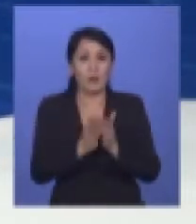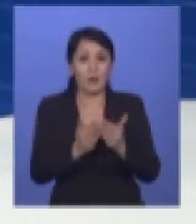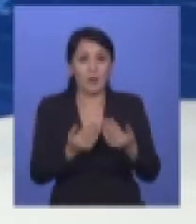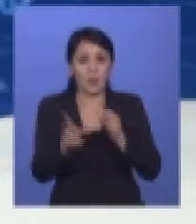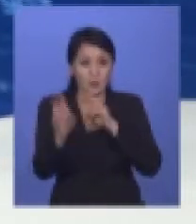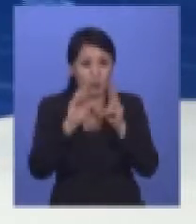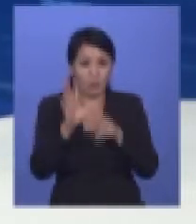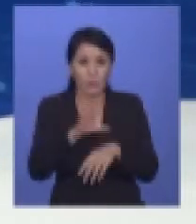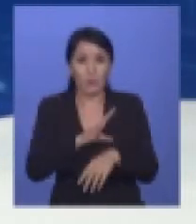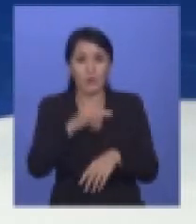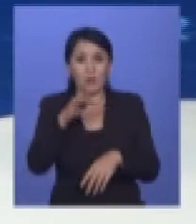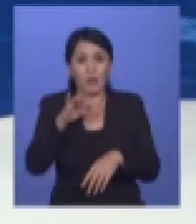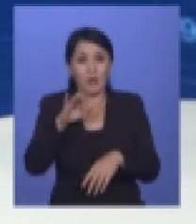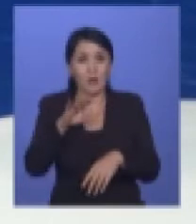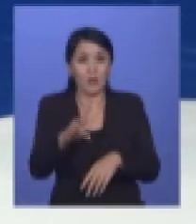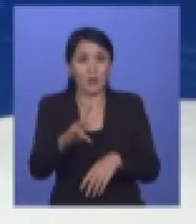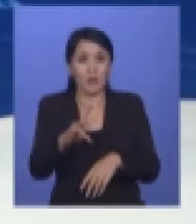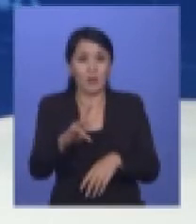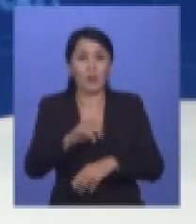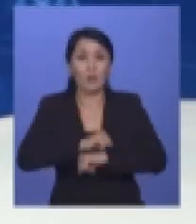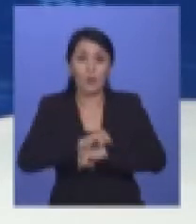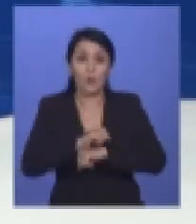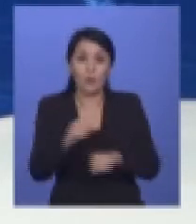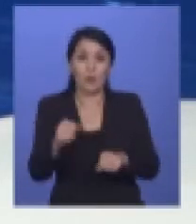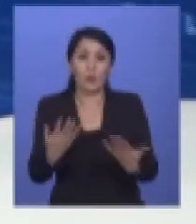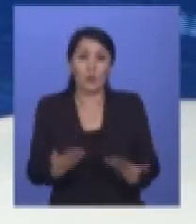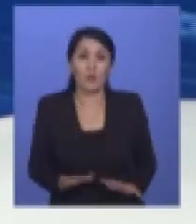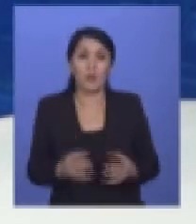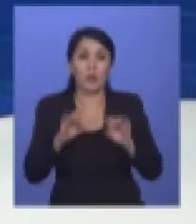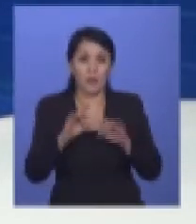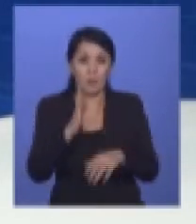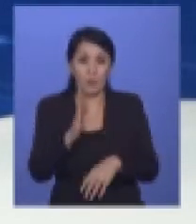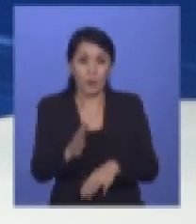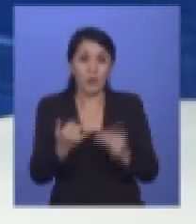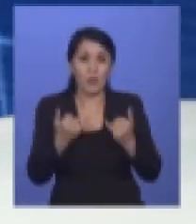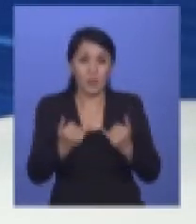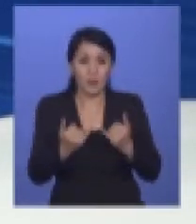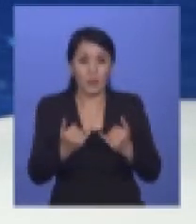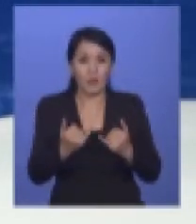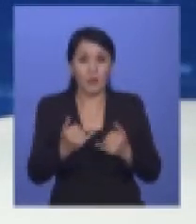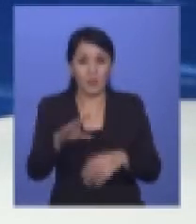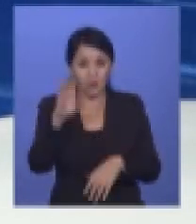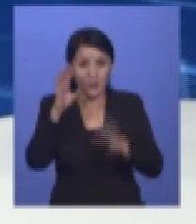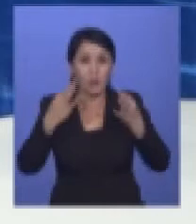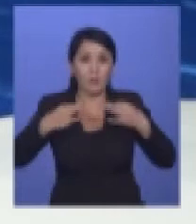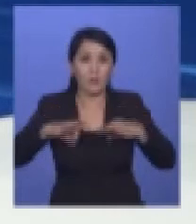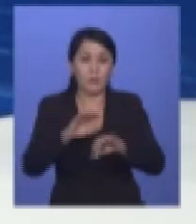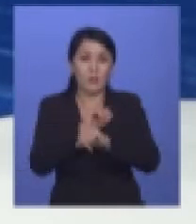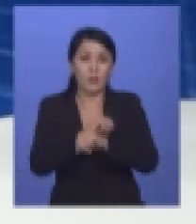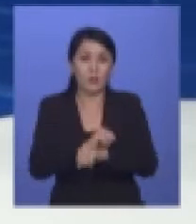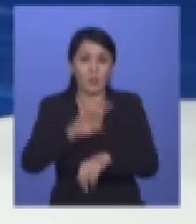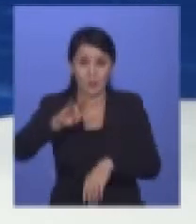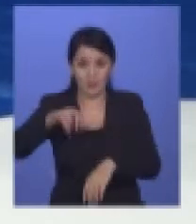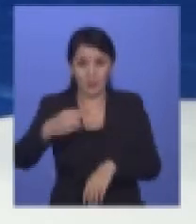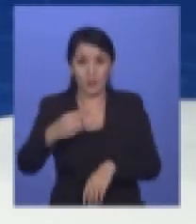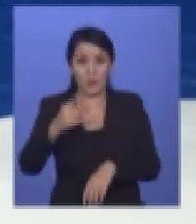әмбебап кітапханада жиын өтіп, онда хан Кененің ерлікке толы өмір жойлы жайлы айтылды. Бүгіндері елінің тәуелсіздігін сақтау жолында